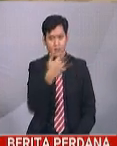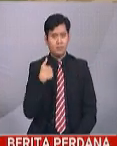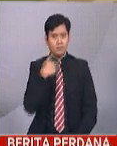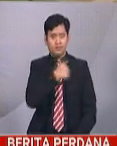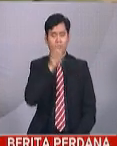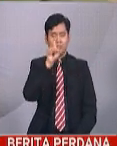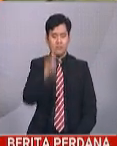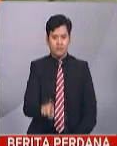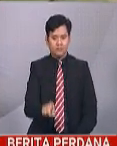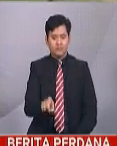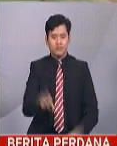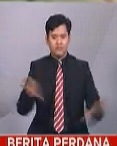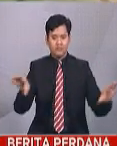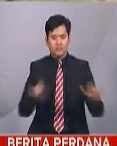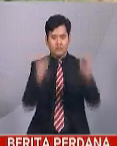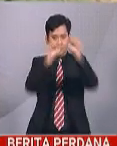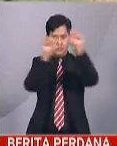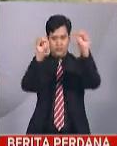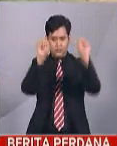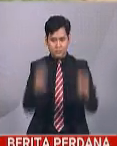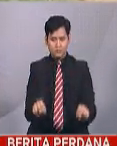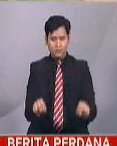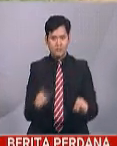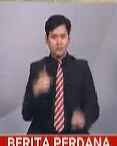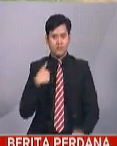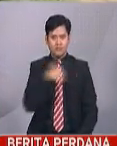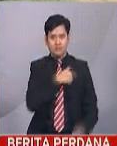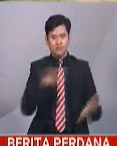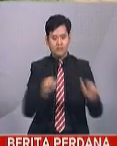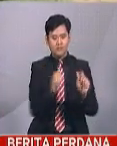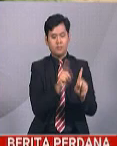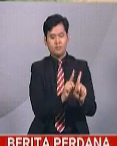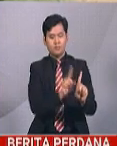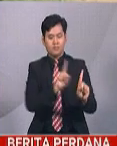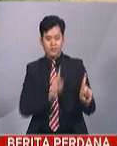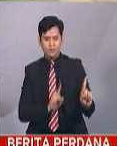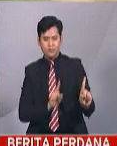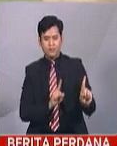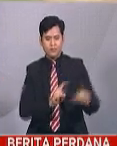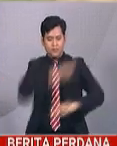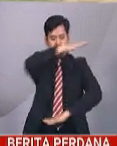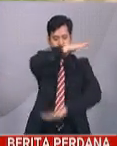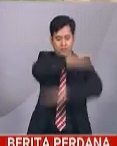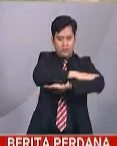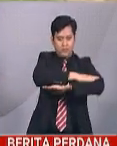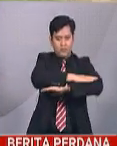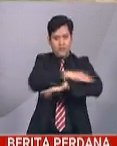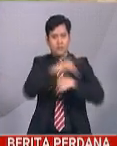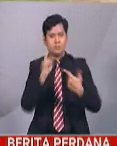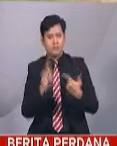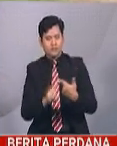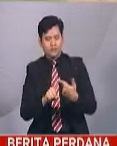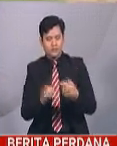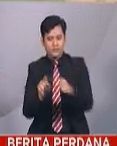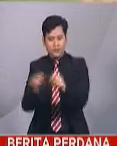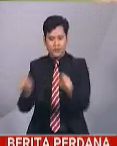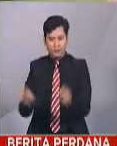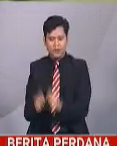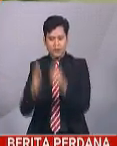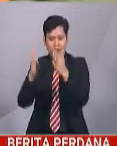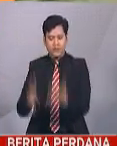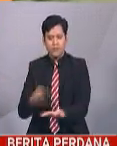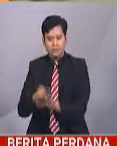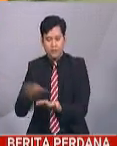satu sistem. Kita kena buatkan penjarakan dekat cashier, penjarakan tempat customer ambil lauk, lepas